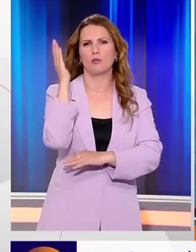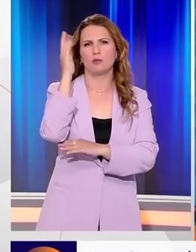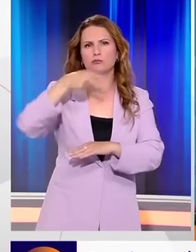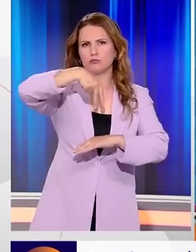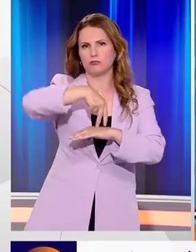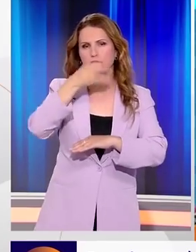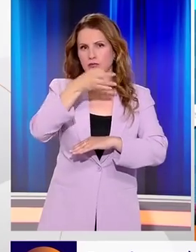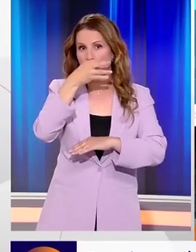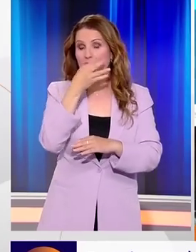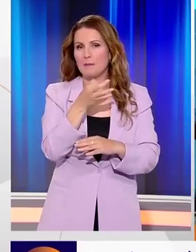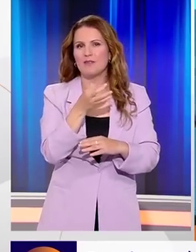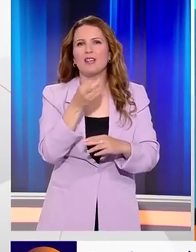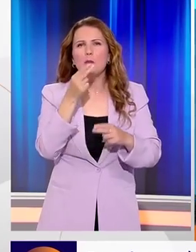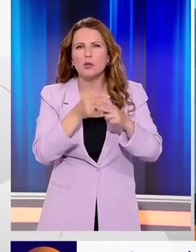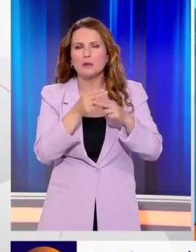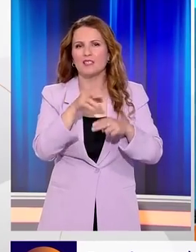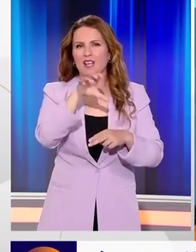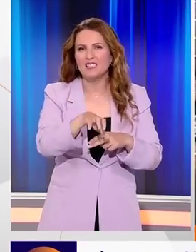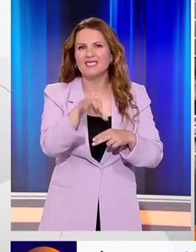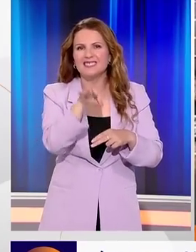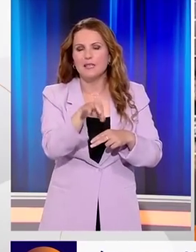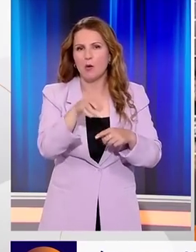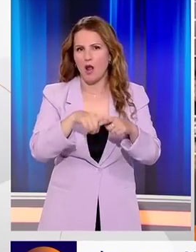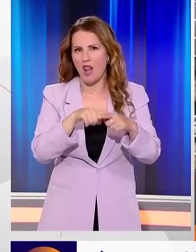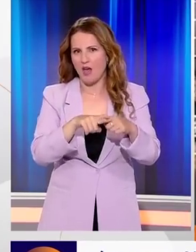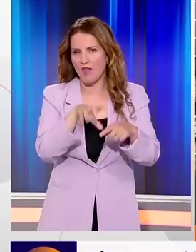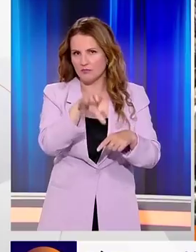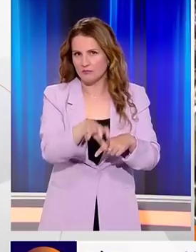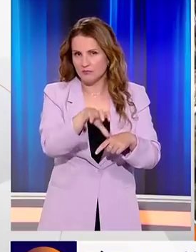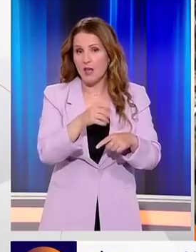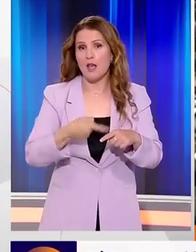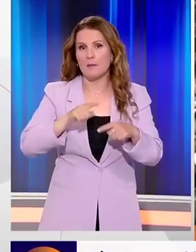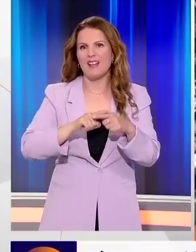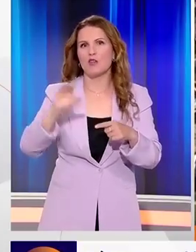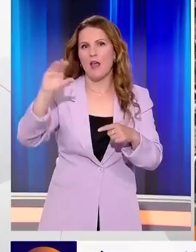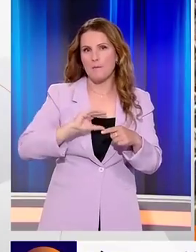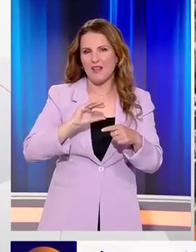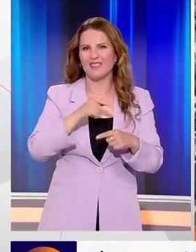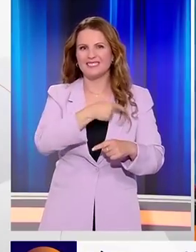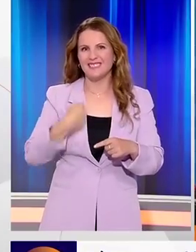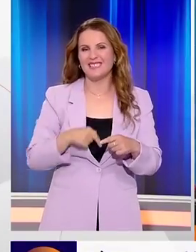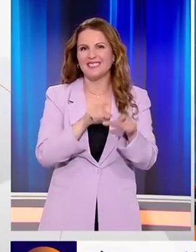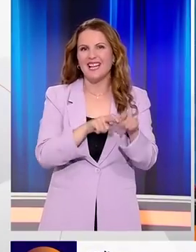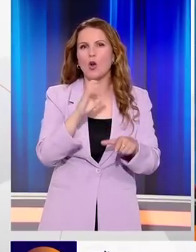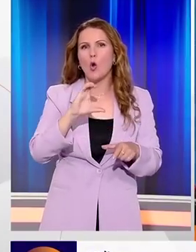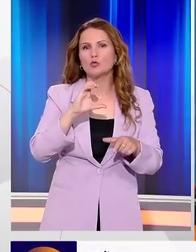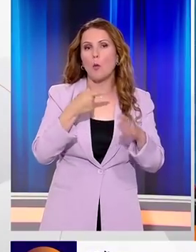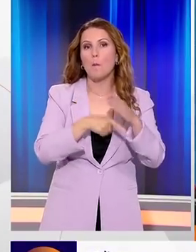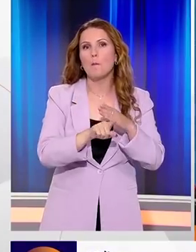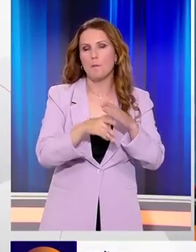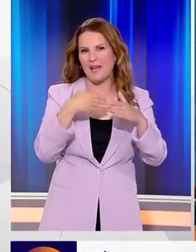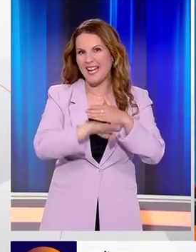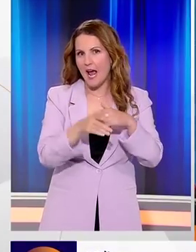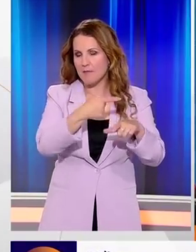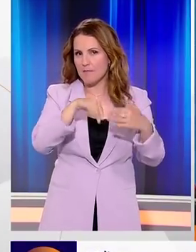φόρουμ, αναφέρθηκε στη μοναδική γεωπολιτική θέση της Ελλάδας, αλλά και στην επένδυση της κινέζικης Κόσκο στο λιμάνι του Πειραιά. Θέλουμε η